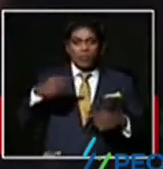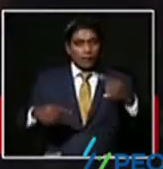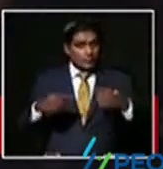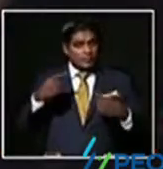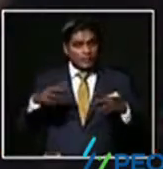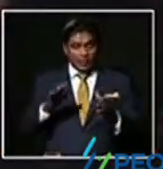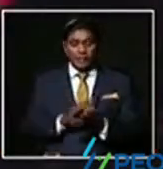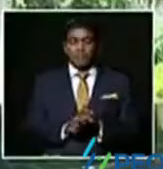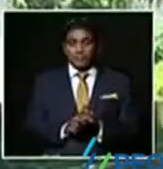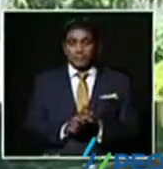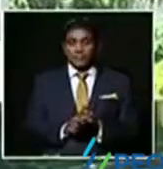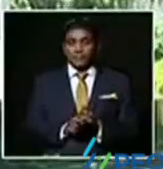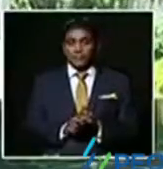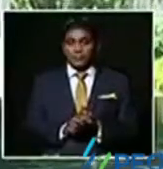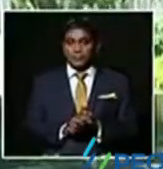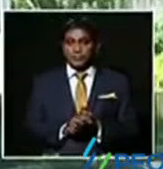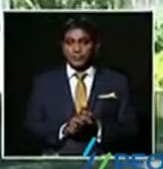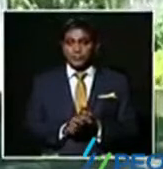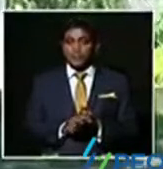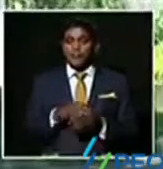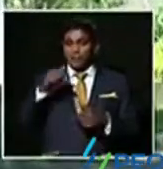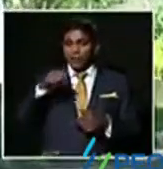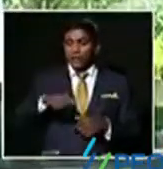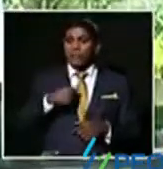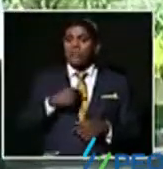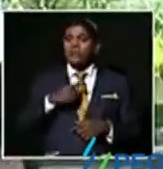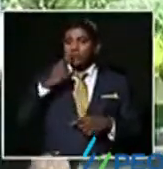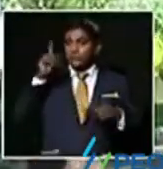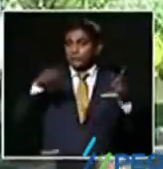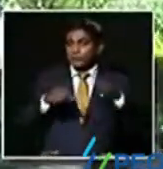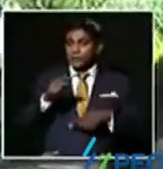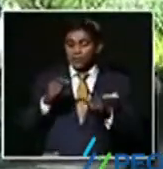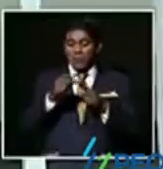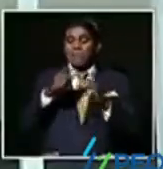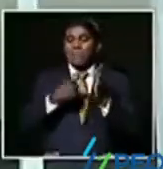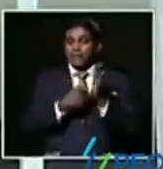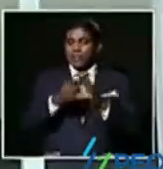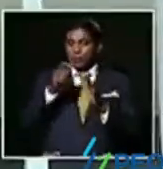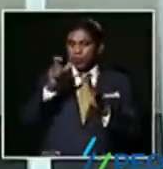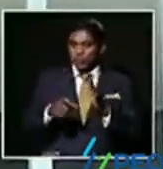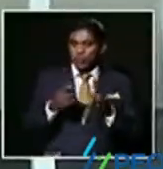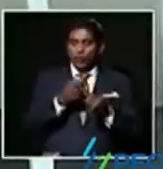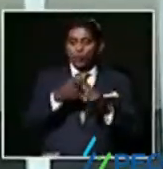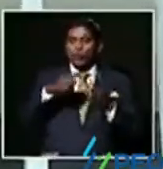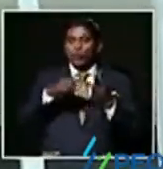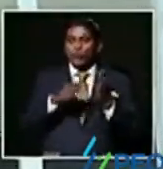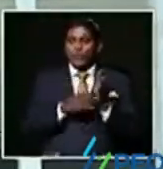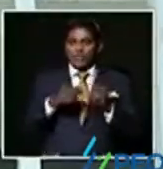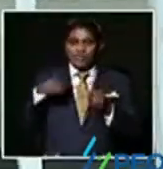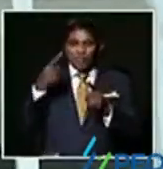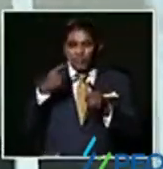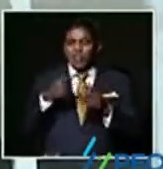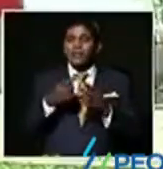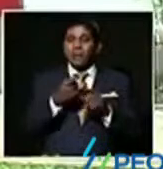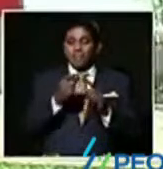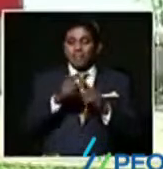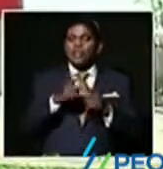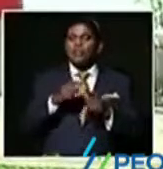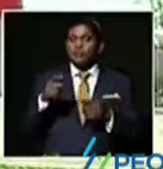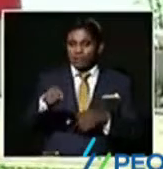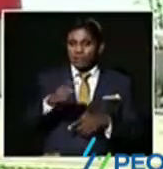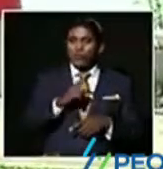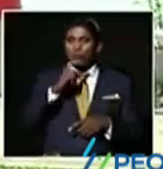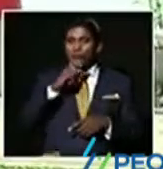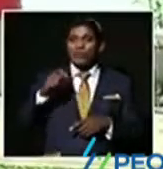ලැබුවා. අද නඩුව කැඳවනු ලැබුවේ ප්‍රියන්ත ජයවර්ධන, කුමුදුනි වික්‍රමසිංහ සහ ප්‍රියන්ත ප්‍රනාන්දු යන ශ්‍රේෂ්ඨාධිකරණ